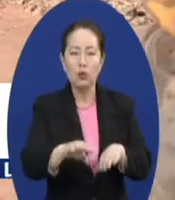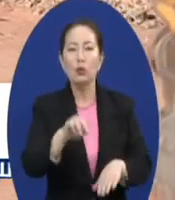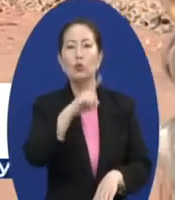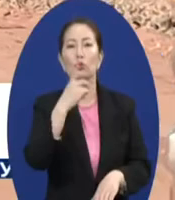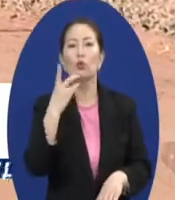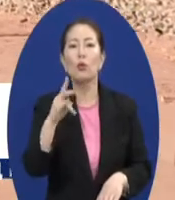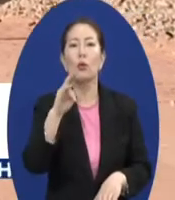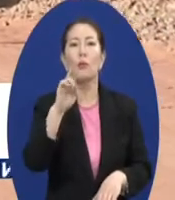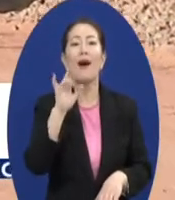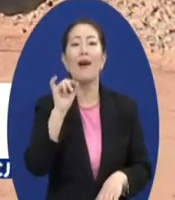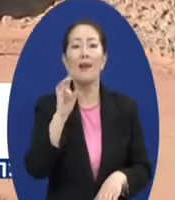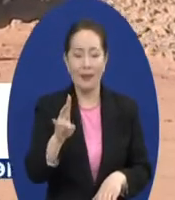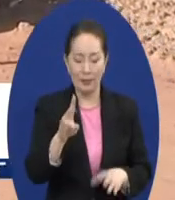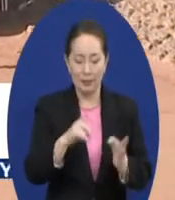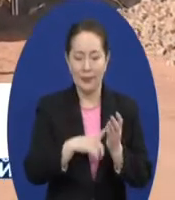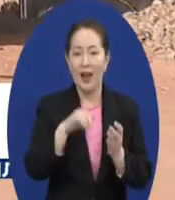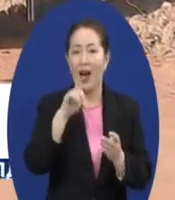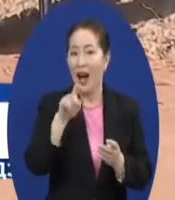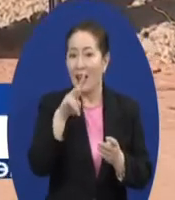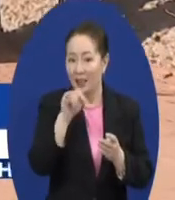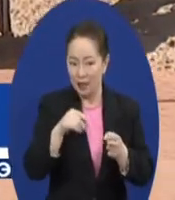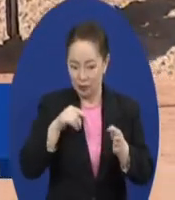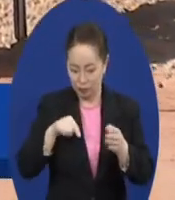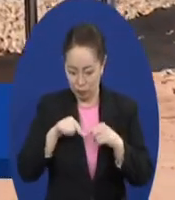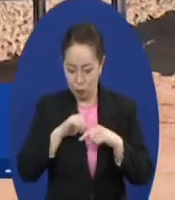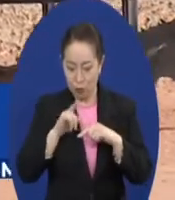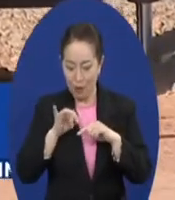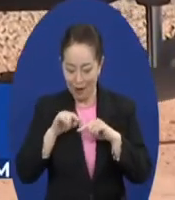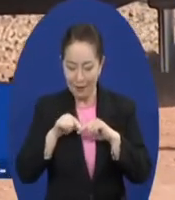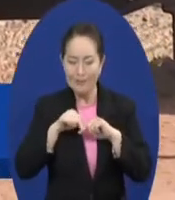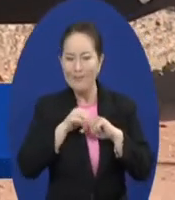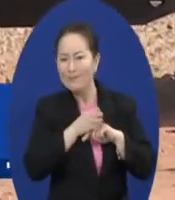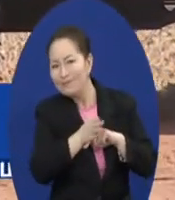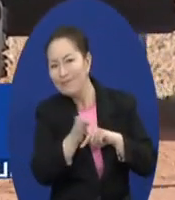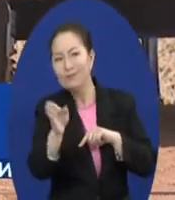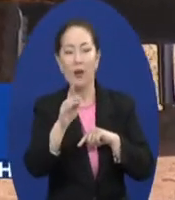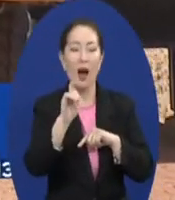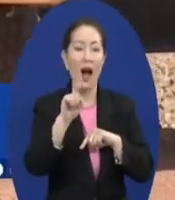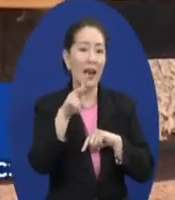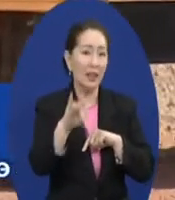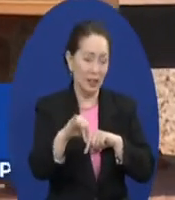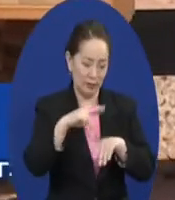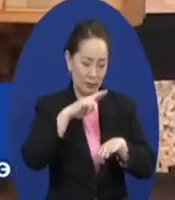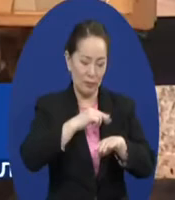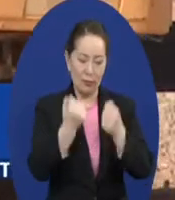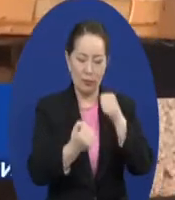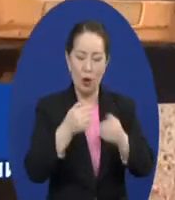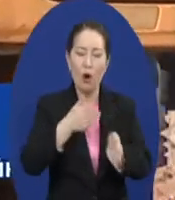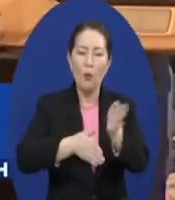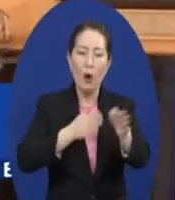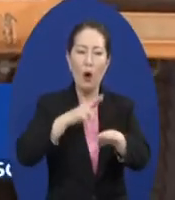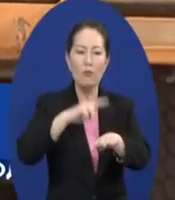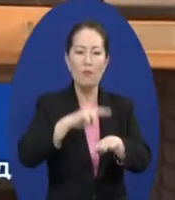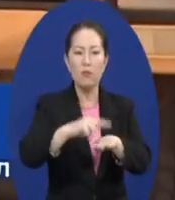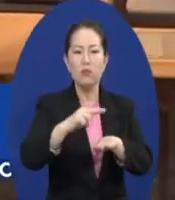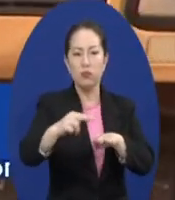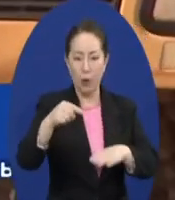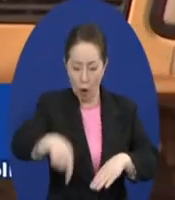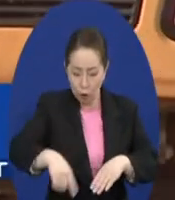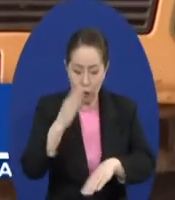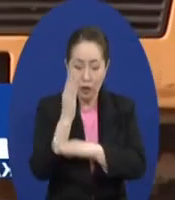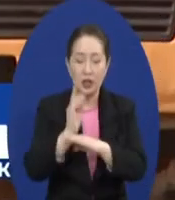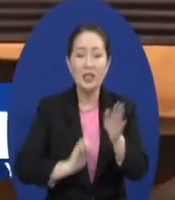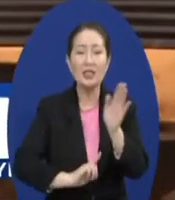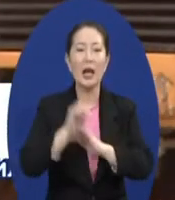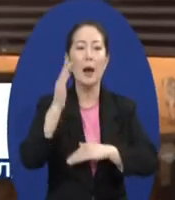зам тавих ажил эхэлж байна. За өнөөдрөөс төмөр зам тавих төслийн барилга угсралтын ажлыг эхлүүлж байгаа.